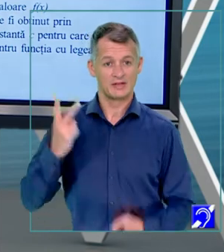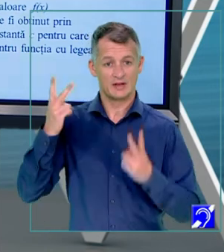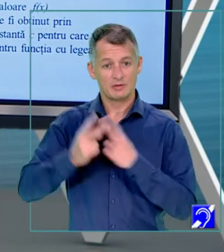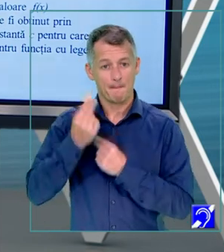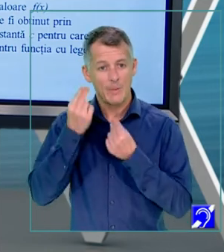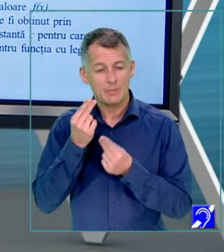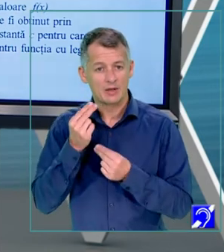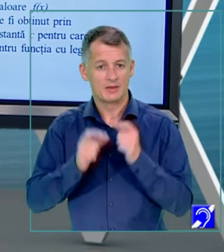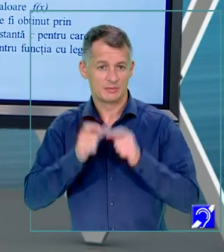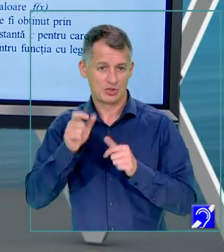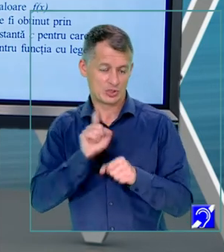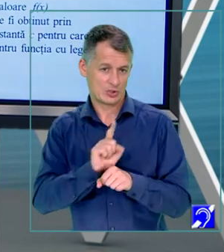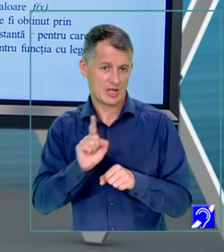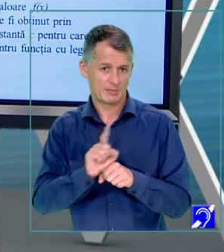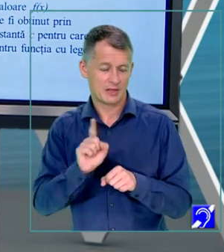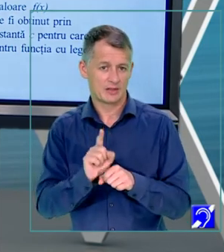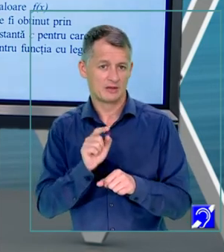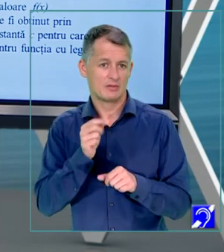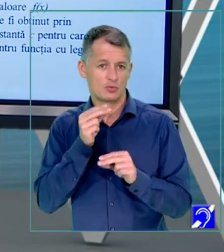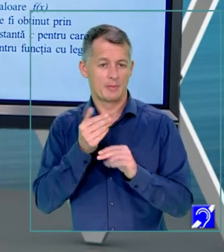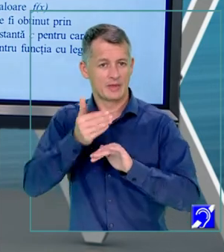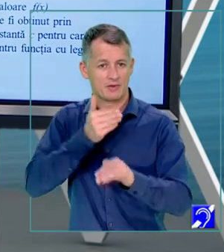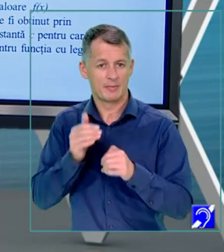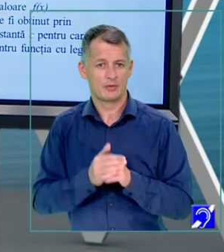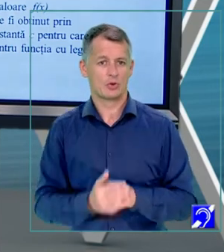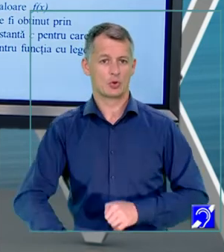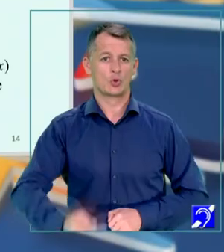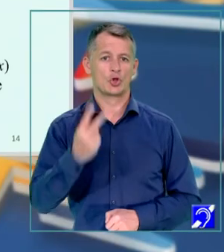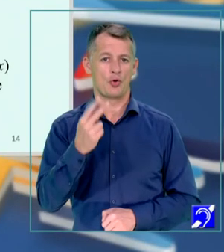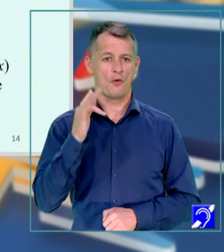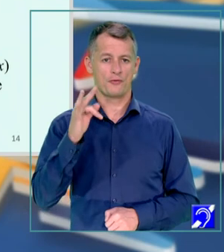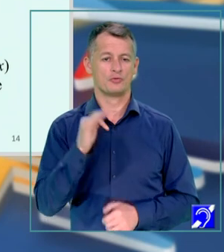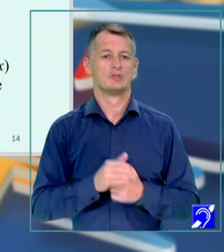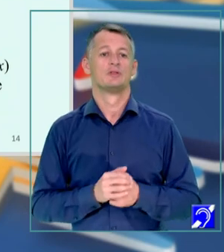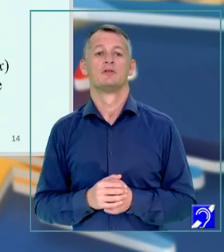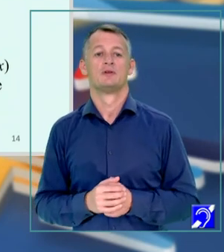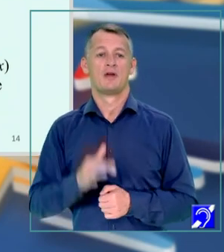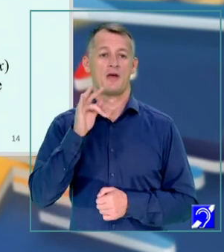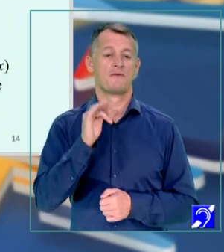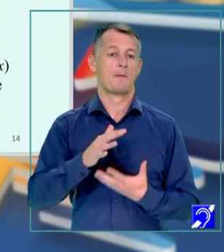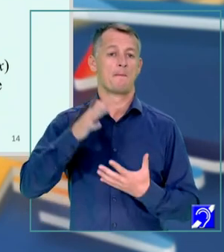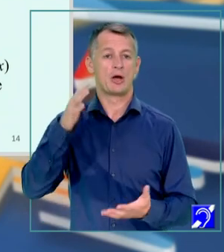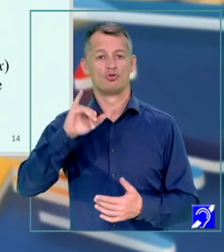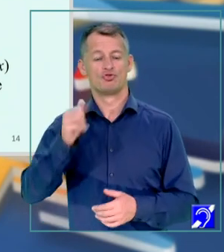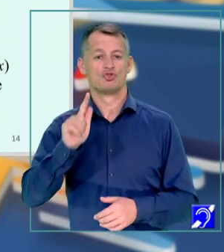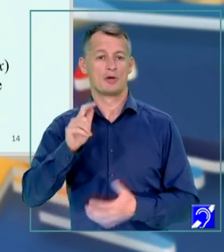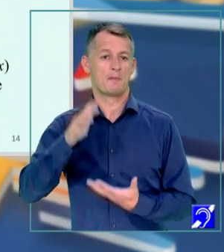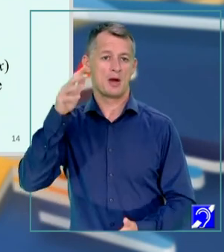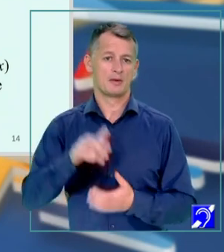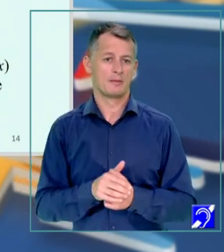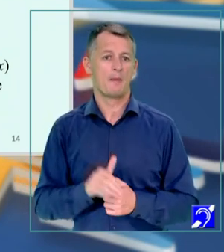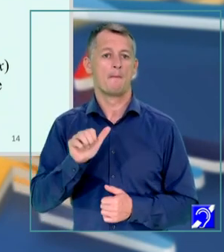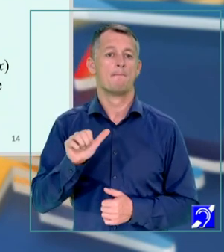discutat alinierea Considerăm două funcții f mare și jur mare primitivelor mic